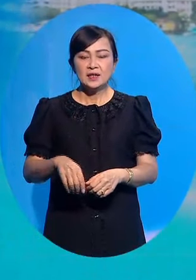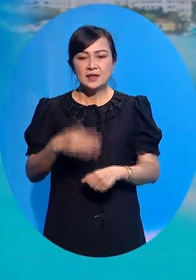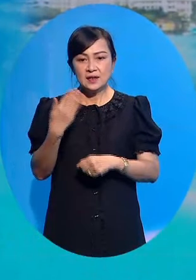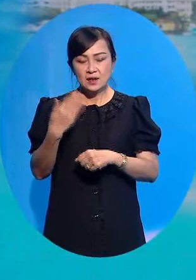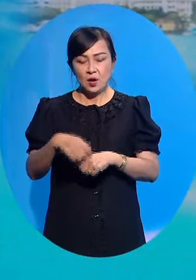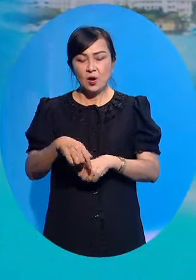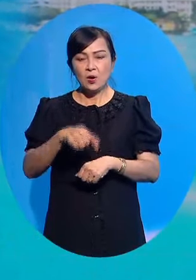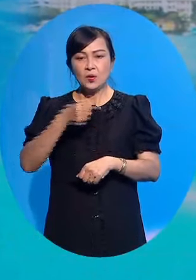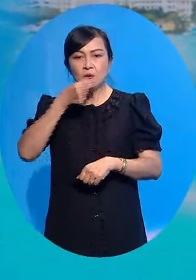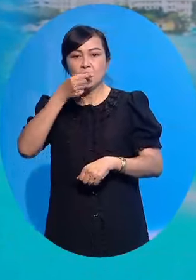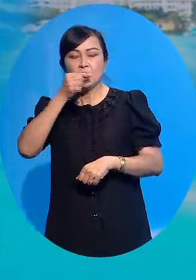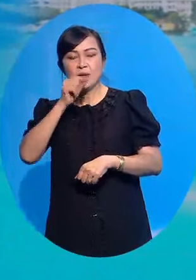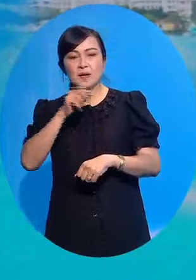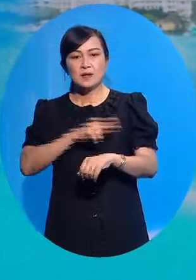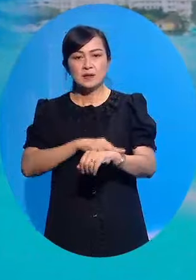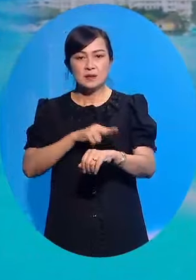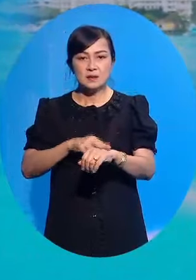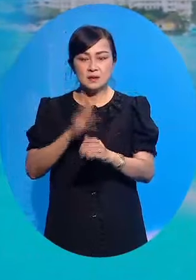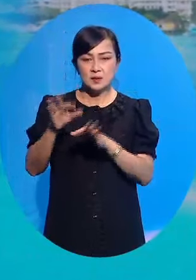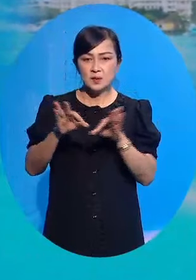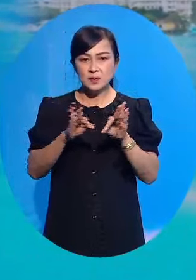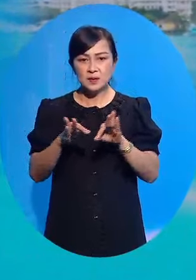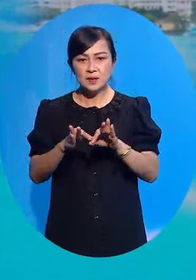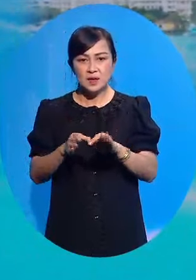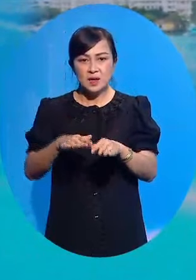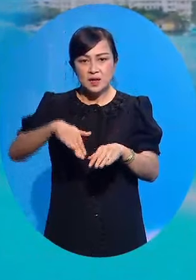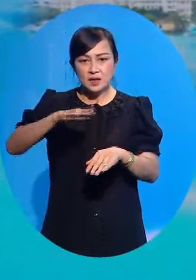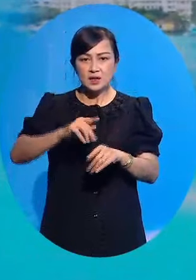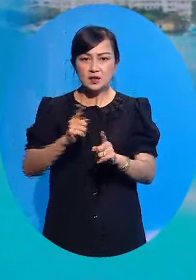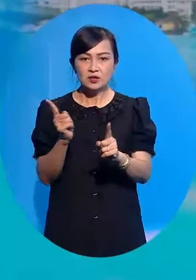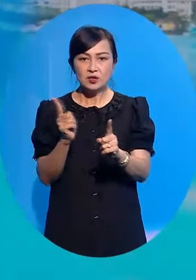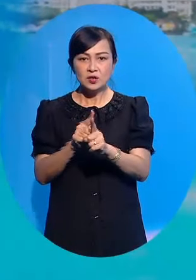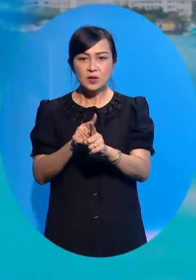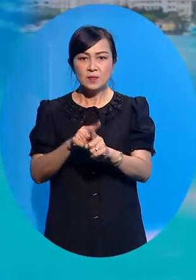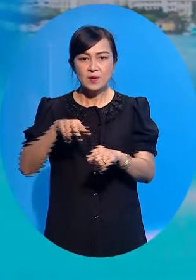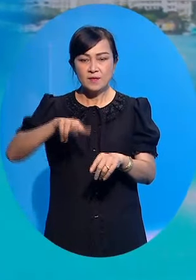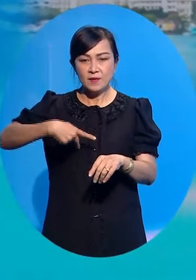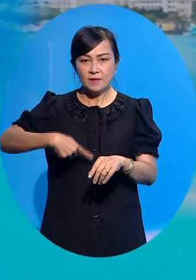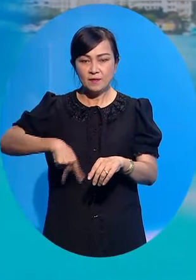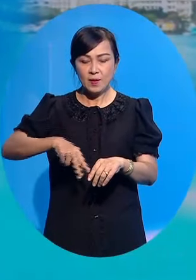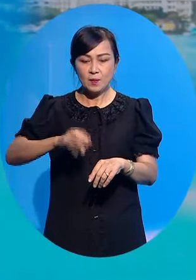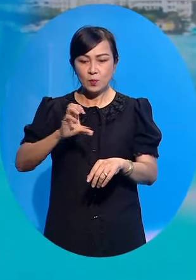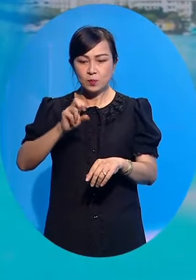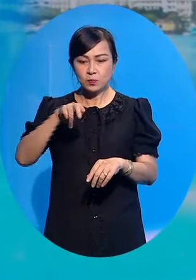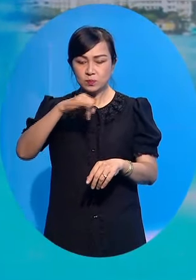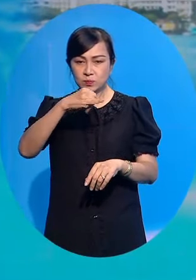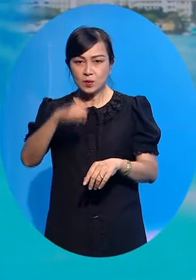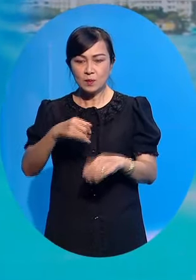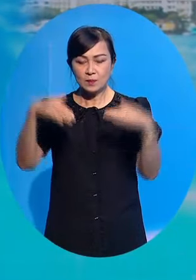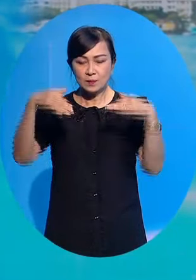rượu bia. Trước thực tế đó, thì lực lượng công an thành phố Hồ Chí Minh tiếp tục tăng cường xử lý nghiêm hành vi vi phạm nồng độ cồn khi tham gia giao thông.